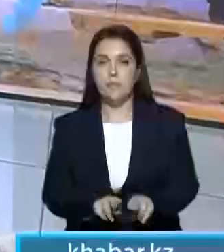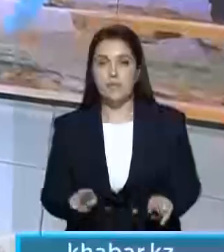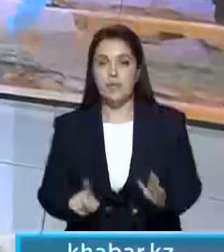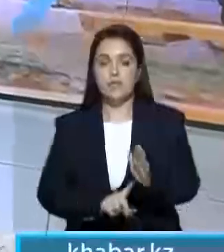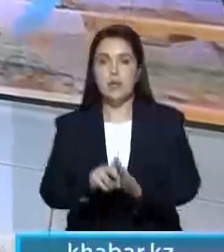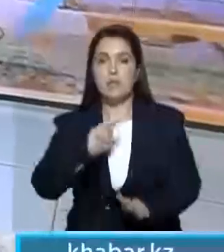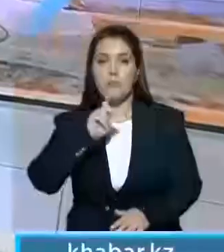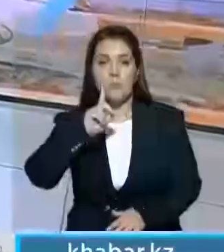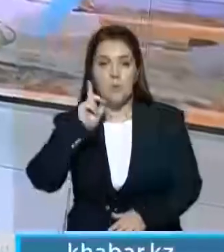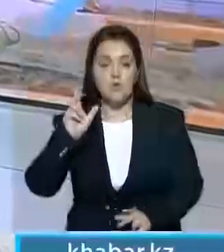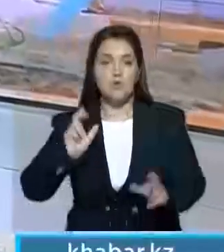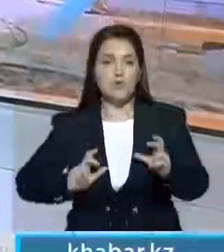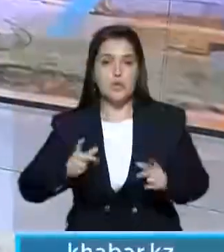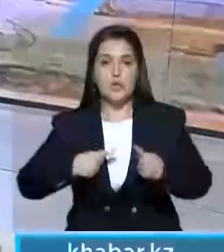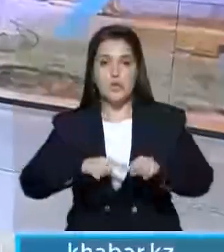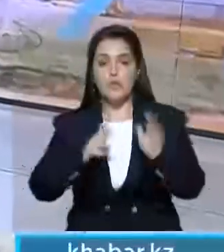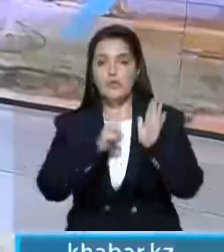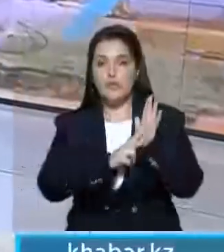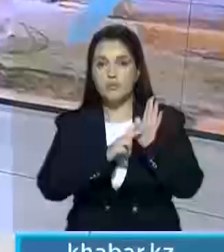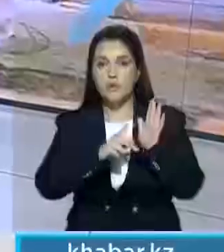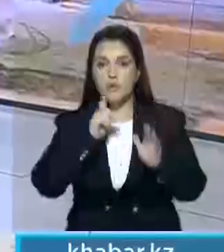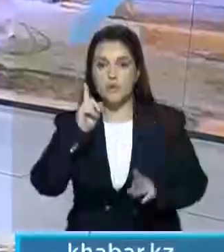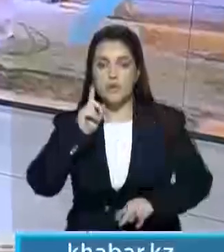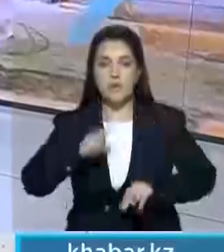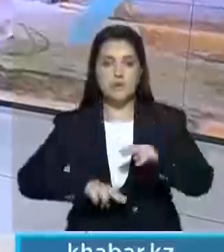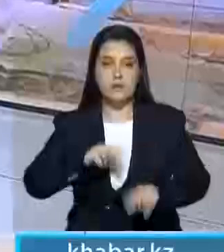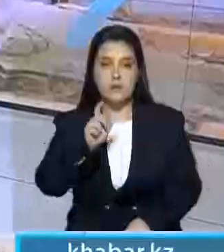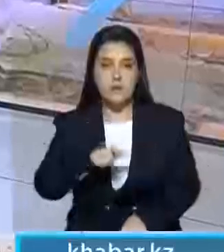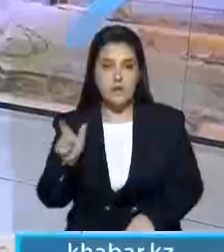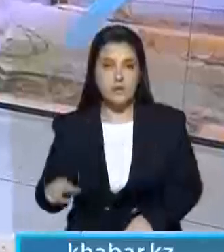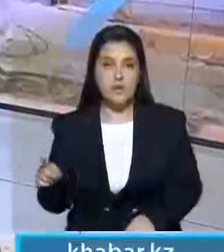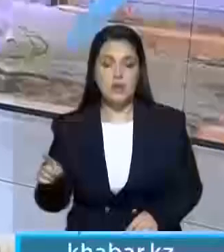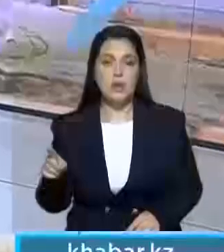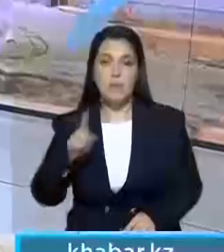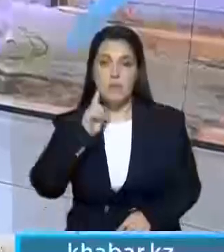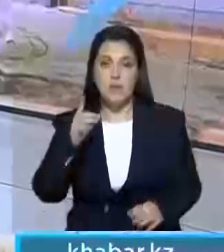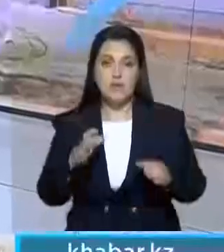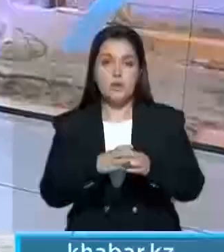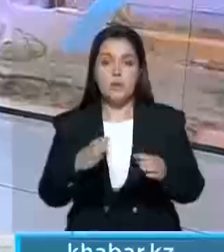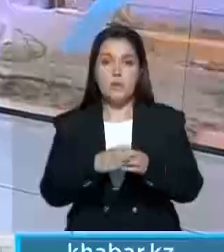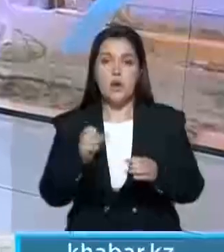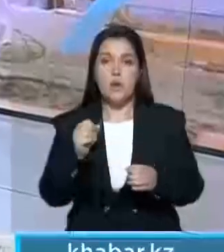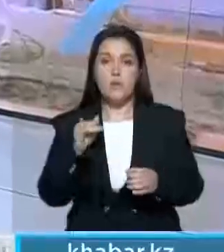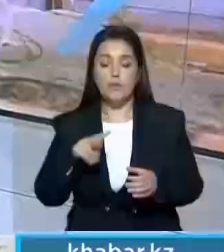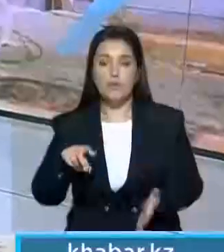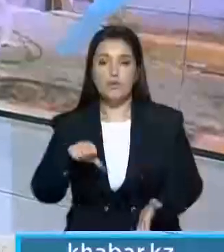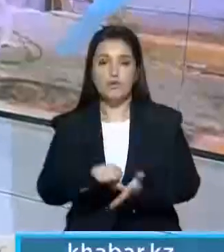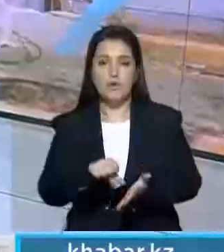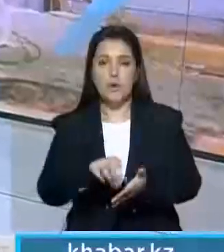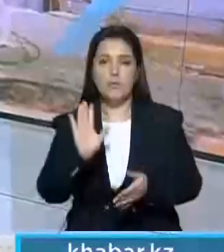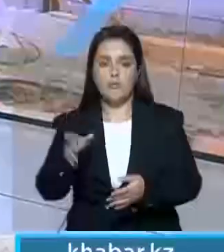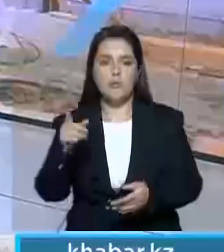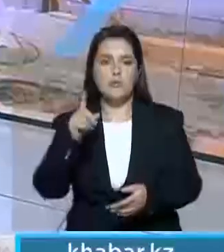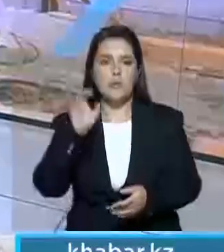Петропавловске начинает работу молодежно-студенческий отряд. 80 юных строителей, собранных молодежным крылом партии «Аул», примут участие в ликвидации